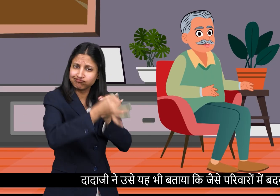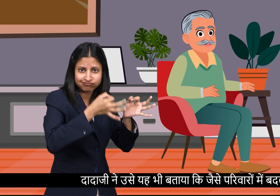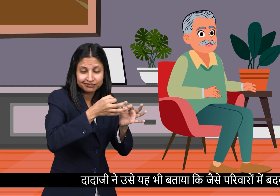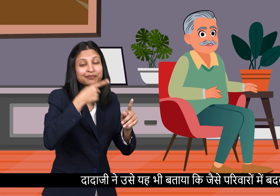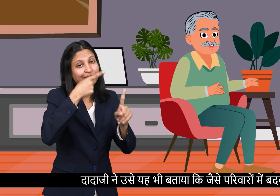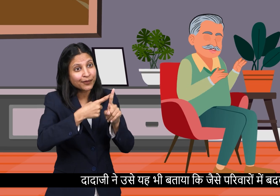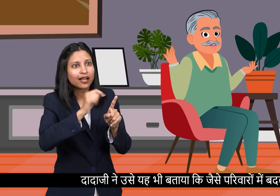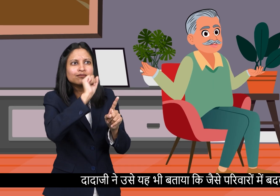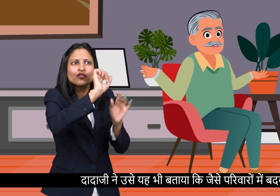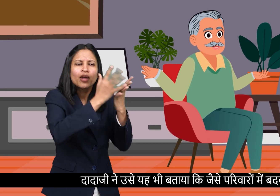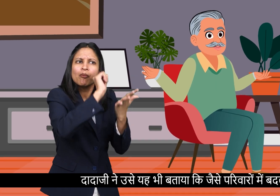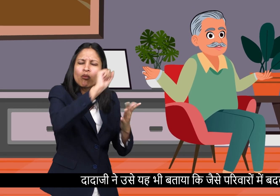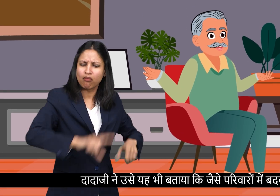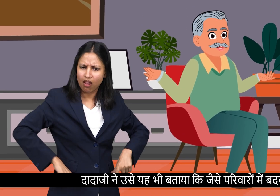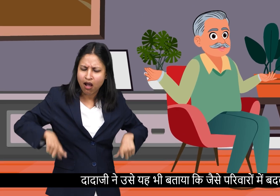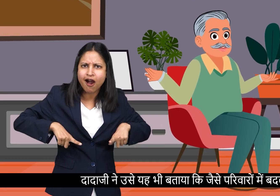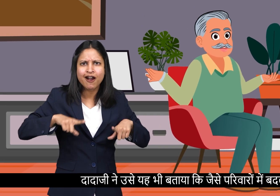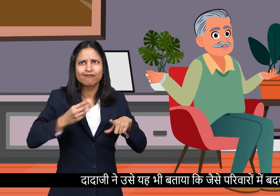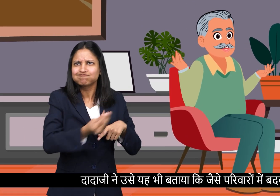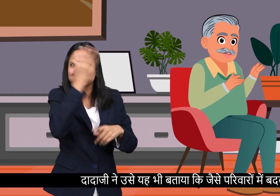में बदलाव होते हैं